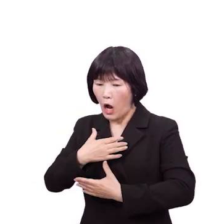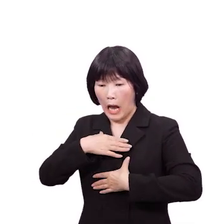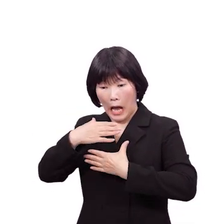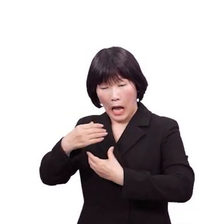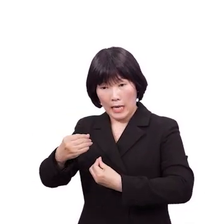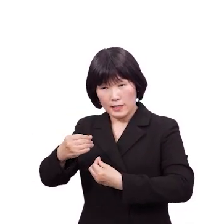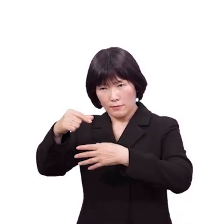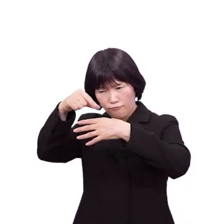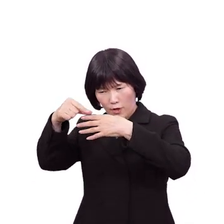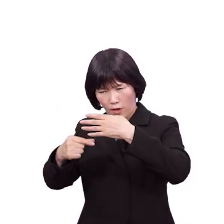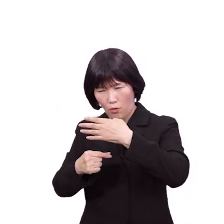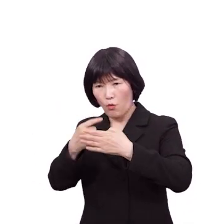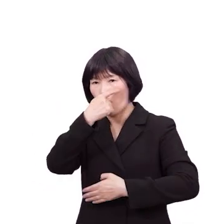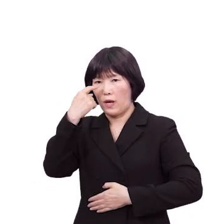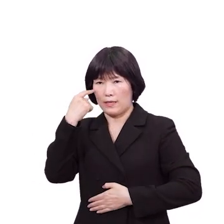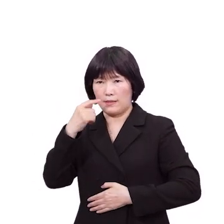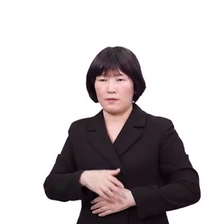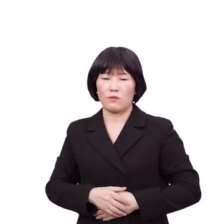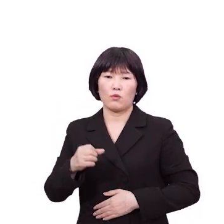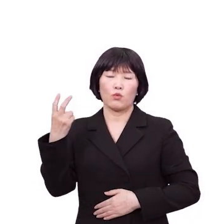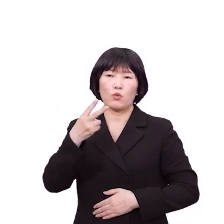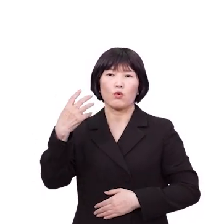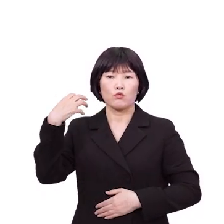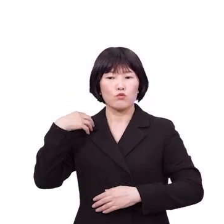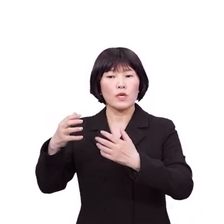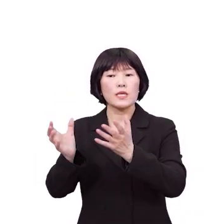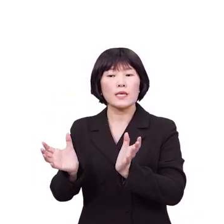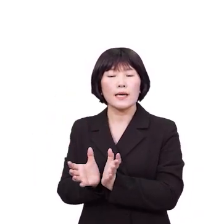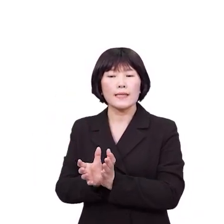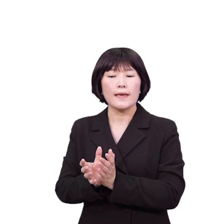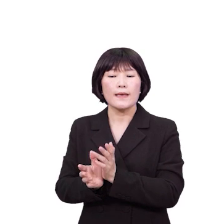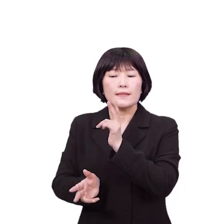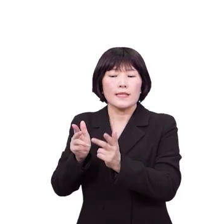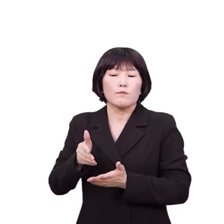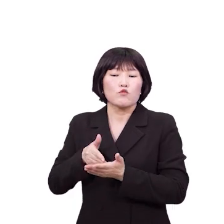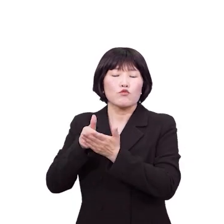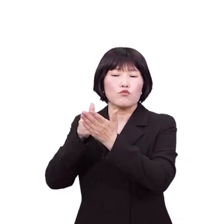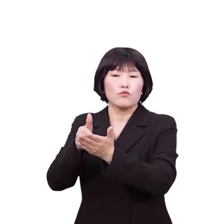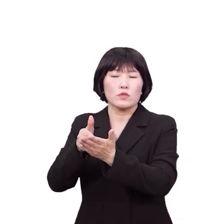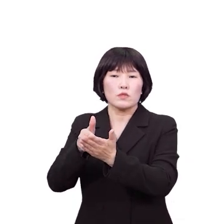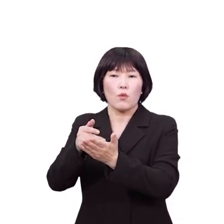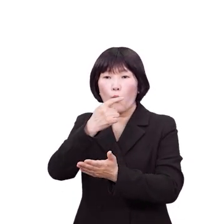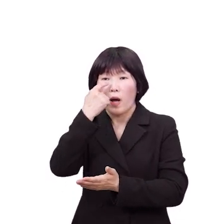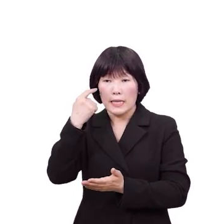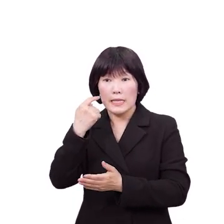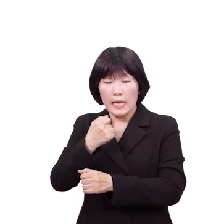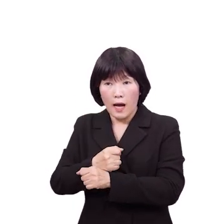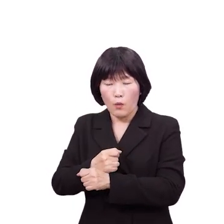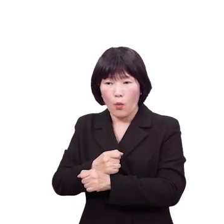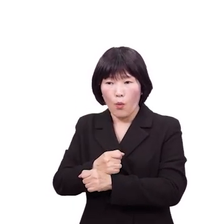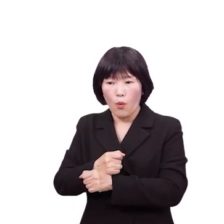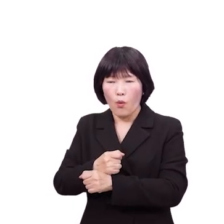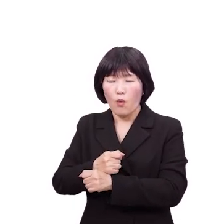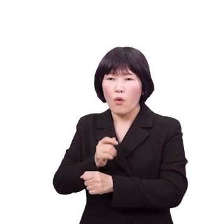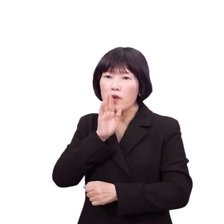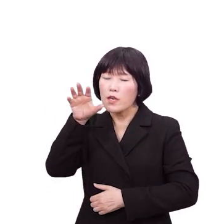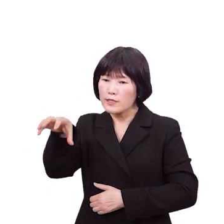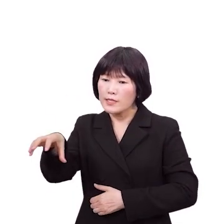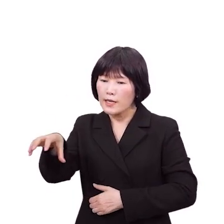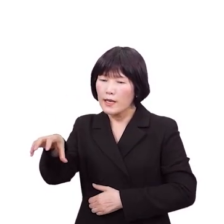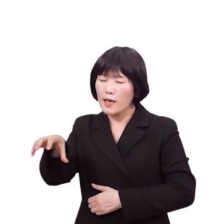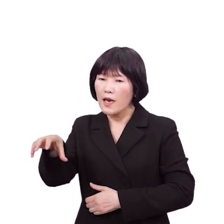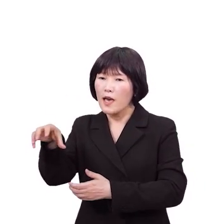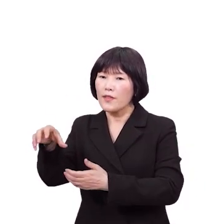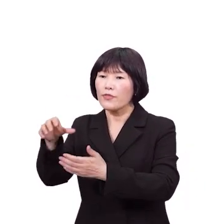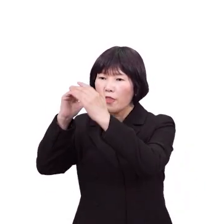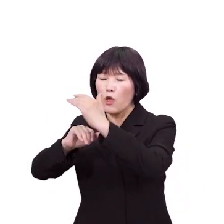방문하여 훈련 직무를 파악하고 안전사항을 확인하였습니다. 또한 수행기관의 사업 추진 현황을 확인하고 현장의